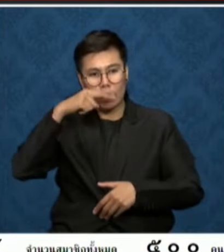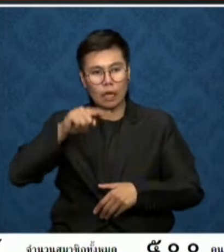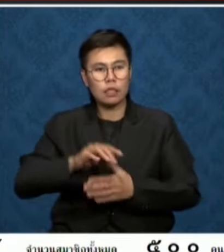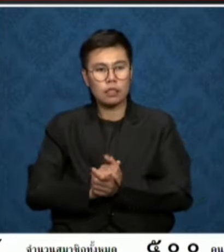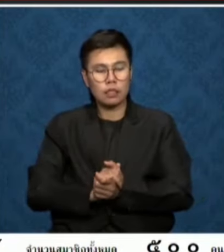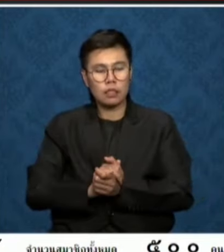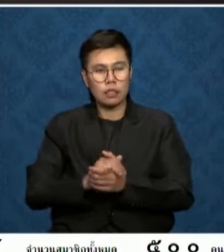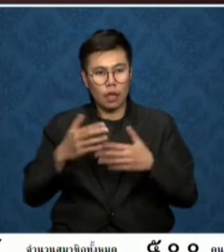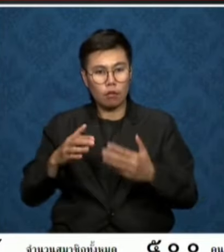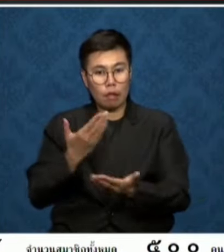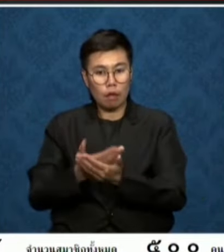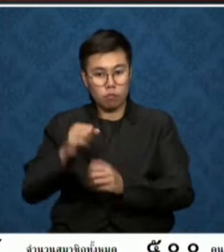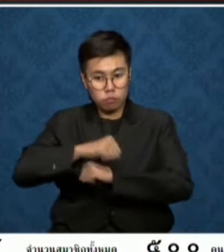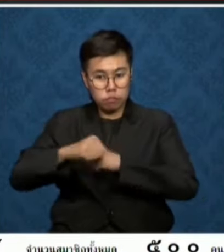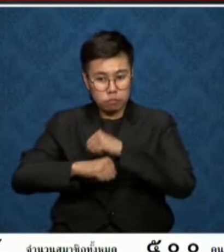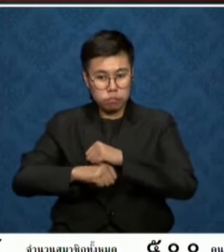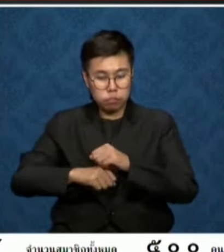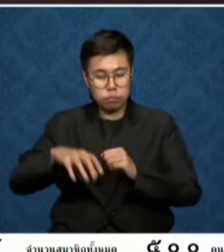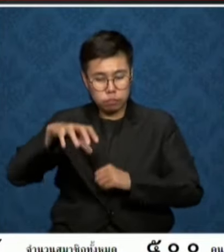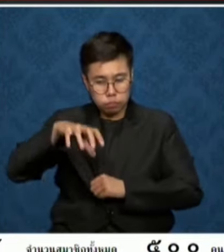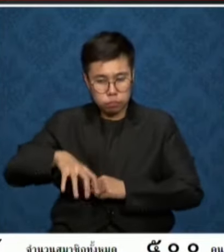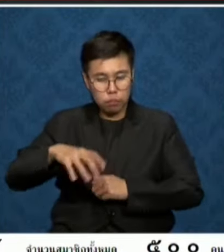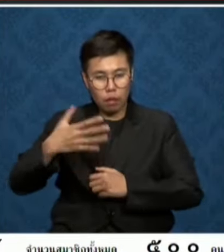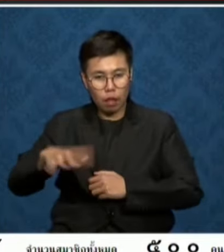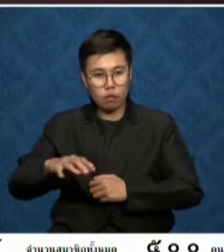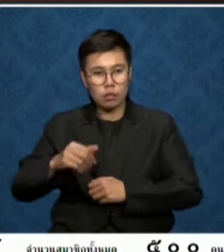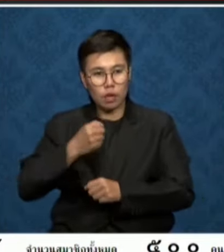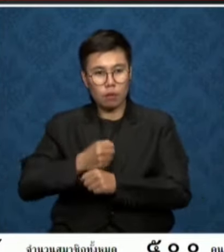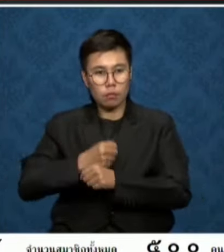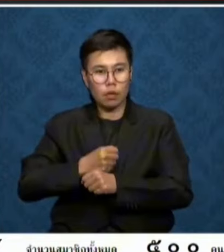ายเงินค่าสร้างอย่างเดียวไม่พอครับยังต้องจ่ายเงินที่โร